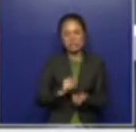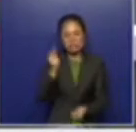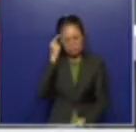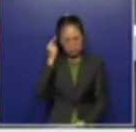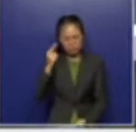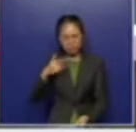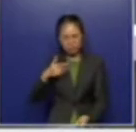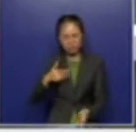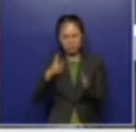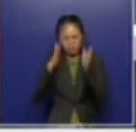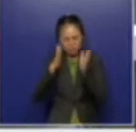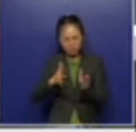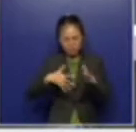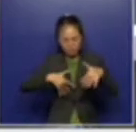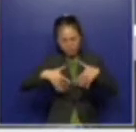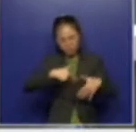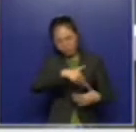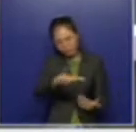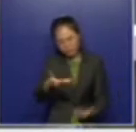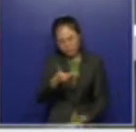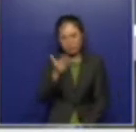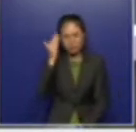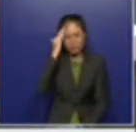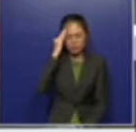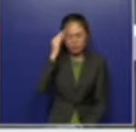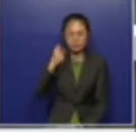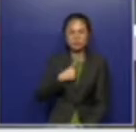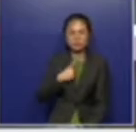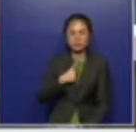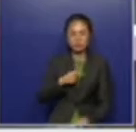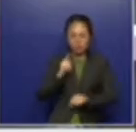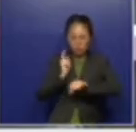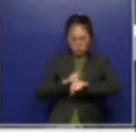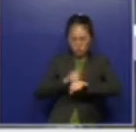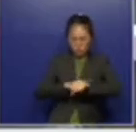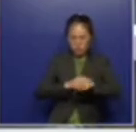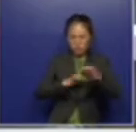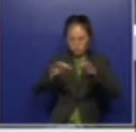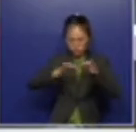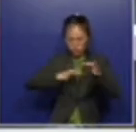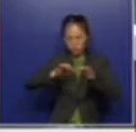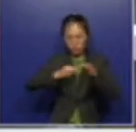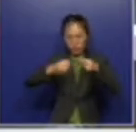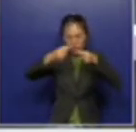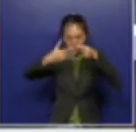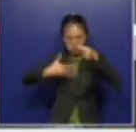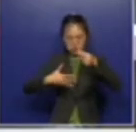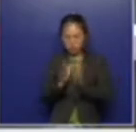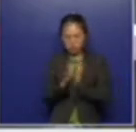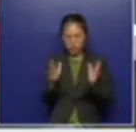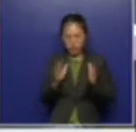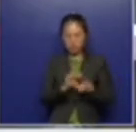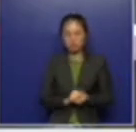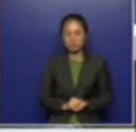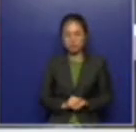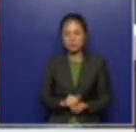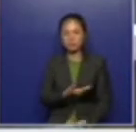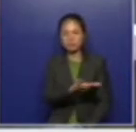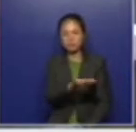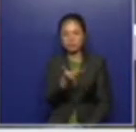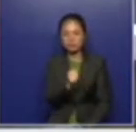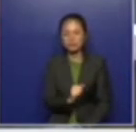ทราบซึ่งผมต้องใช้เวลาในการอภิปรายท่านประธานครับเนื้อล้วนๆก็คือว่าท่านประธานฟังให้ดีนะครับ